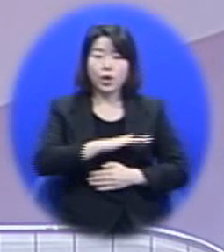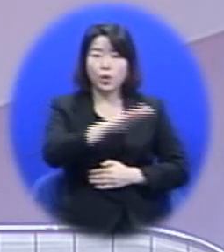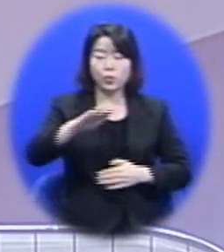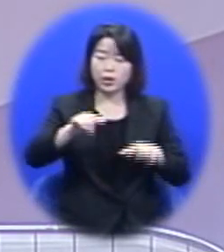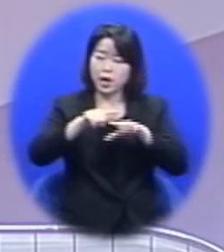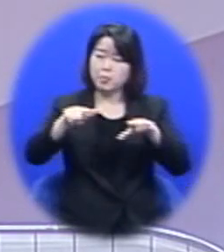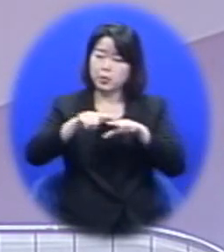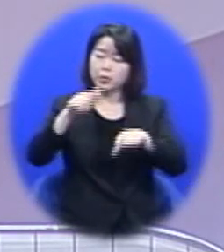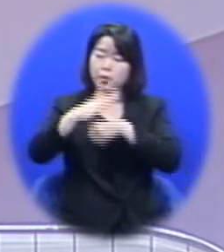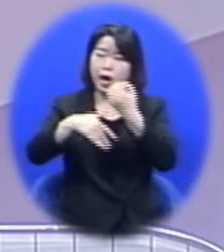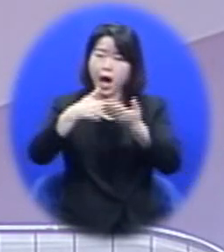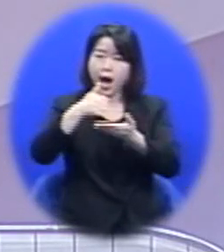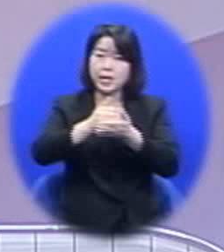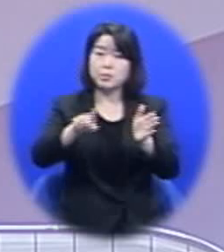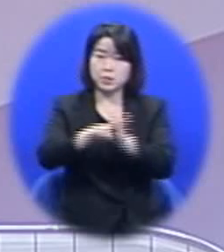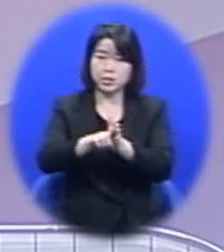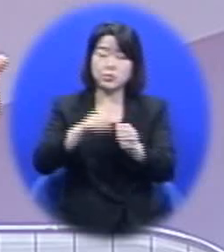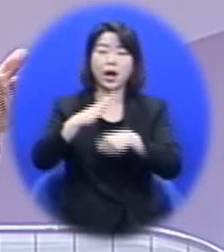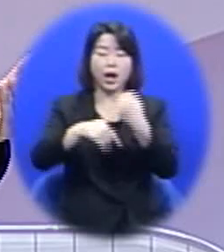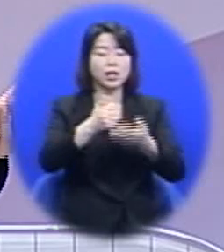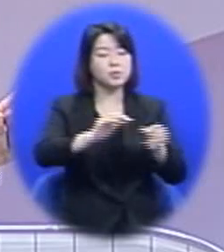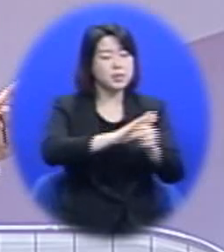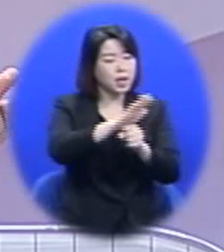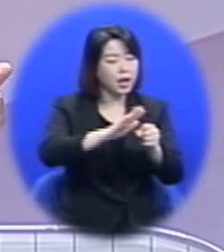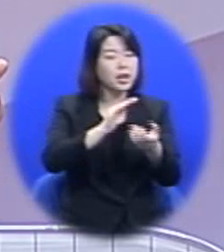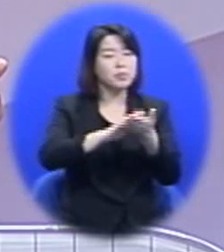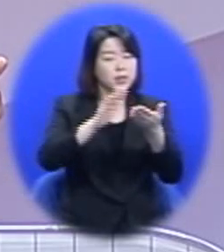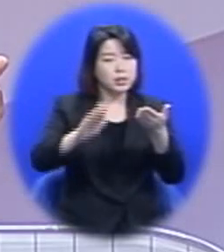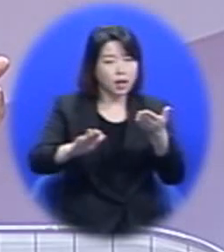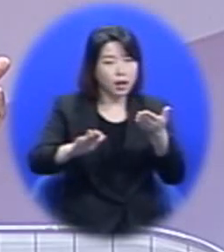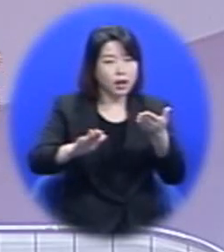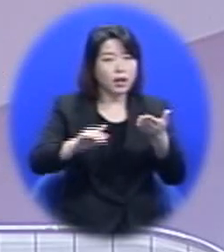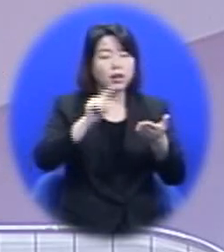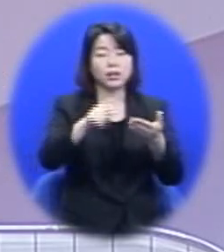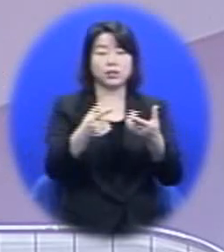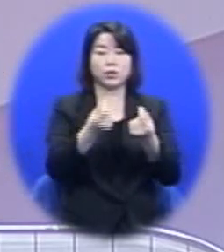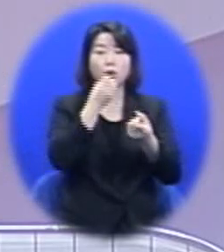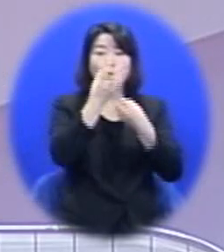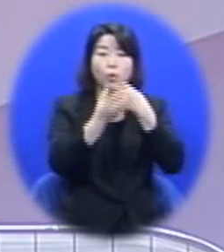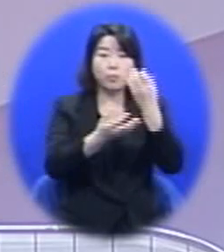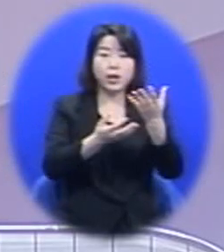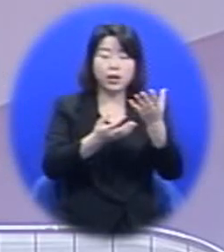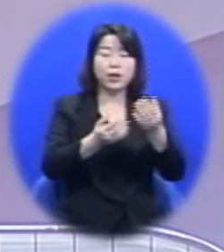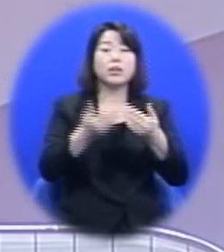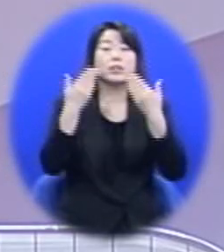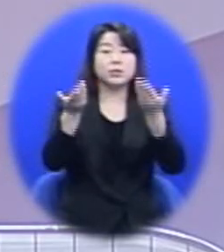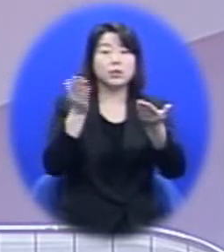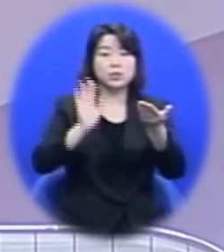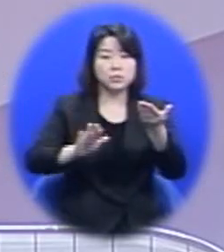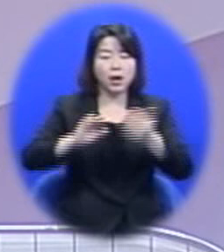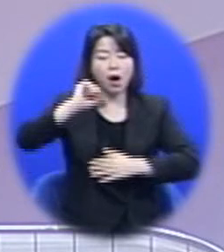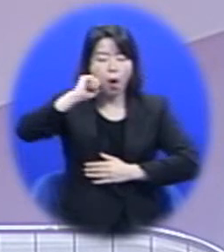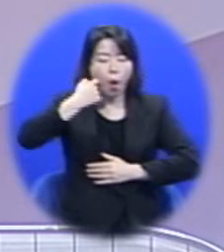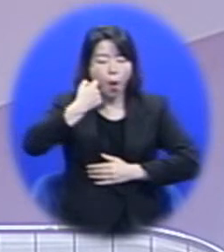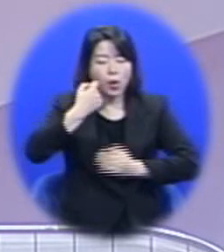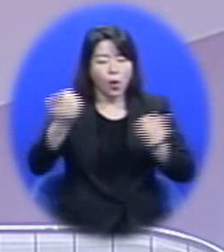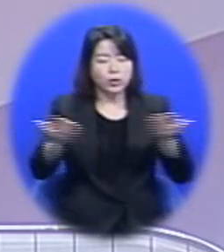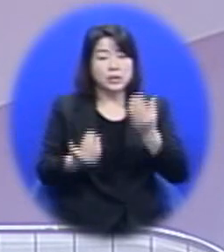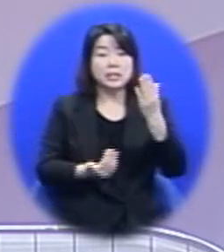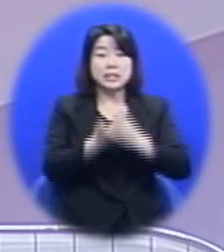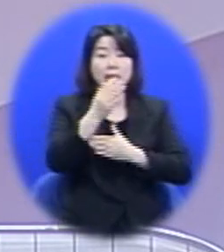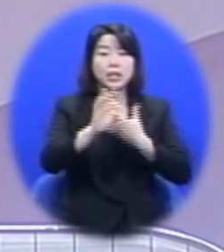하나님을 믿습니다. 하나님은 사랑이십니다. 이렇게 고백을 하다가도 어려운 일이 생기고 나면 그 어려운